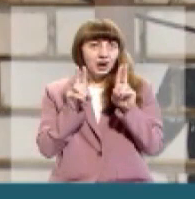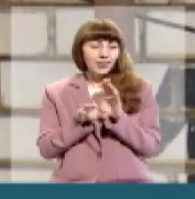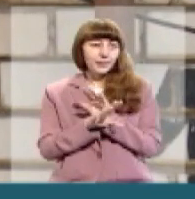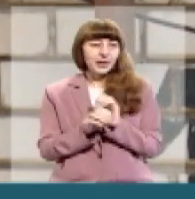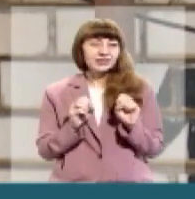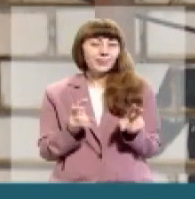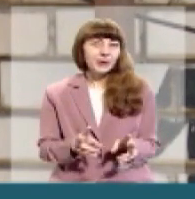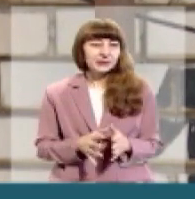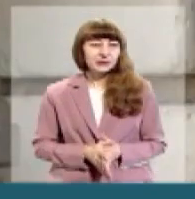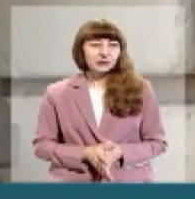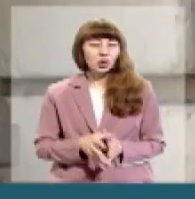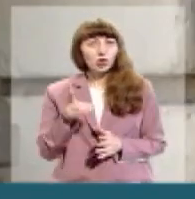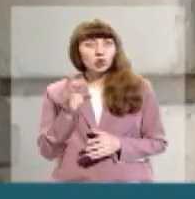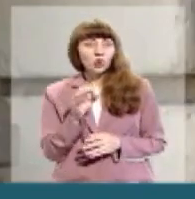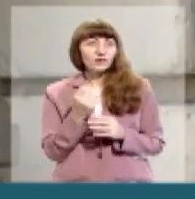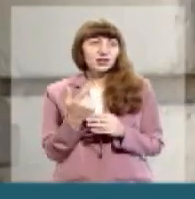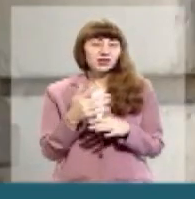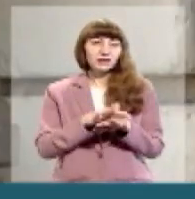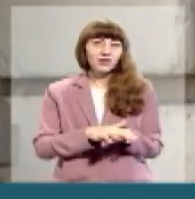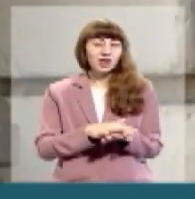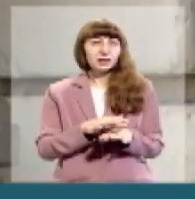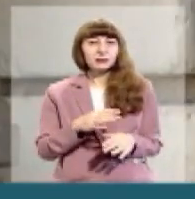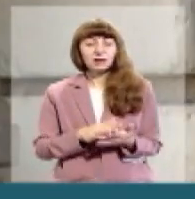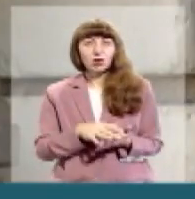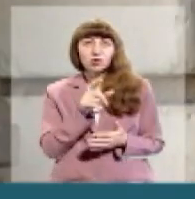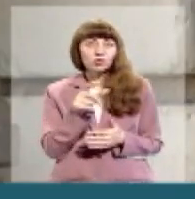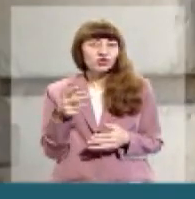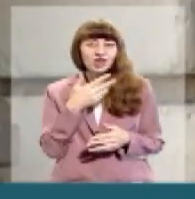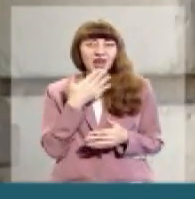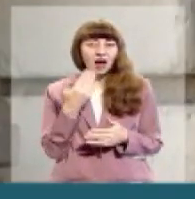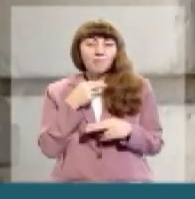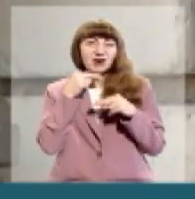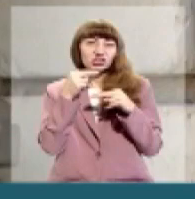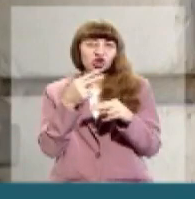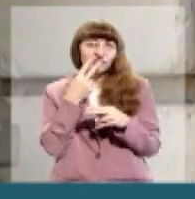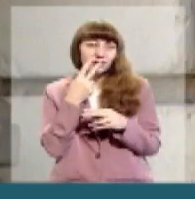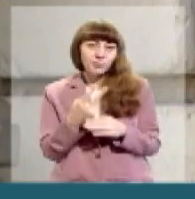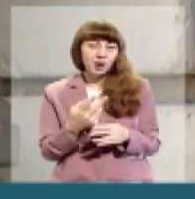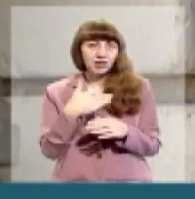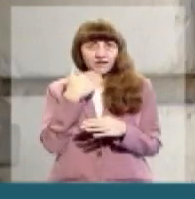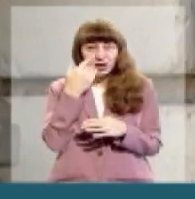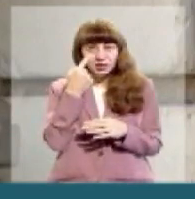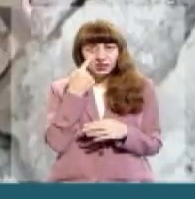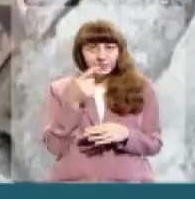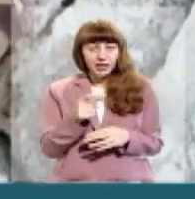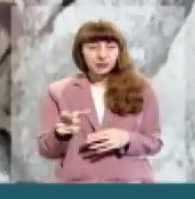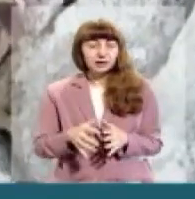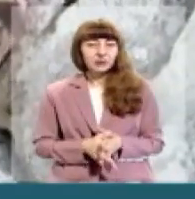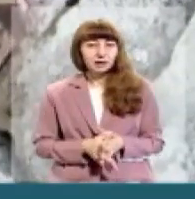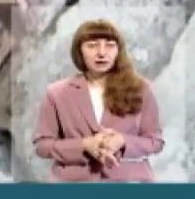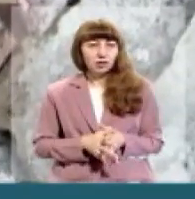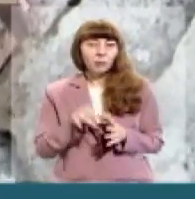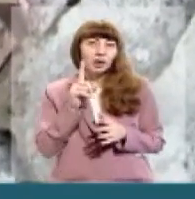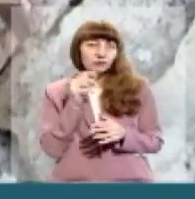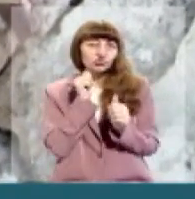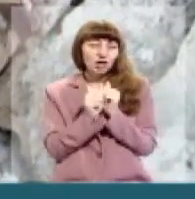бере бермейді дейді мамандар. Сол себепті де оқыс оқиғалар орын алуда. Ал оларды болдырмау мақсатында өндірістік филиал тұрғындардың